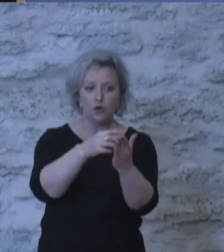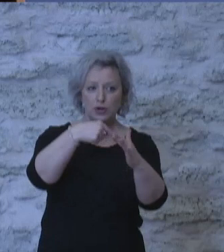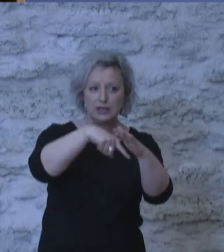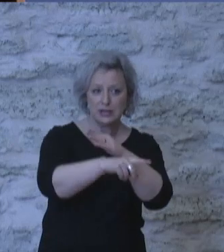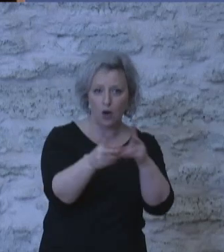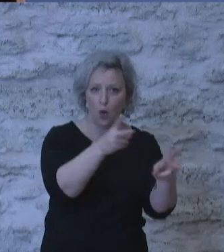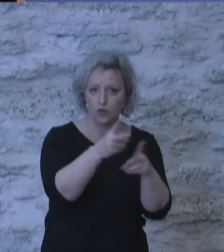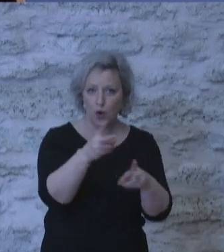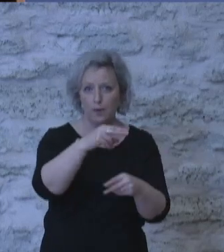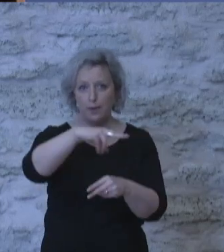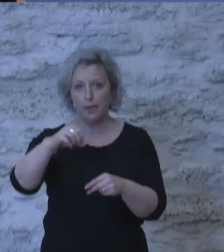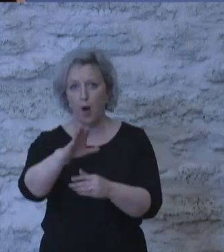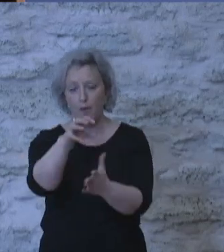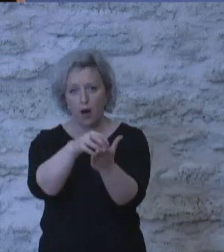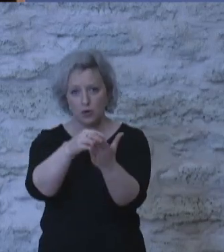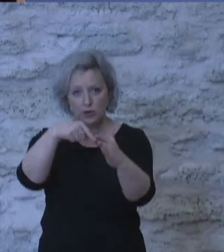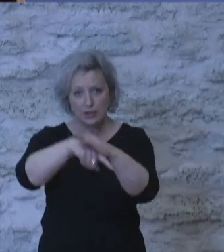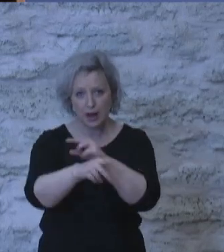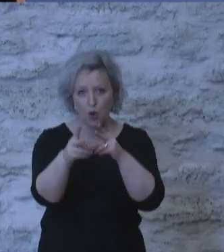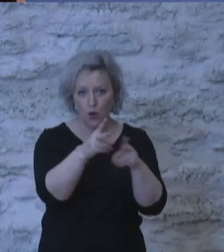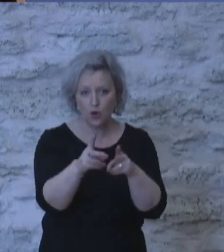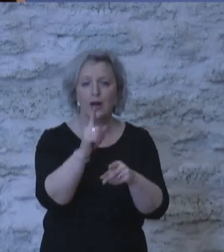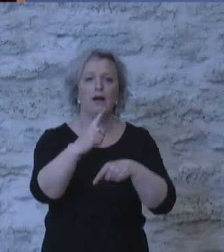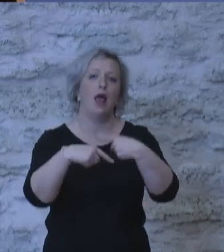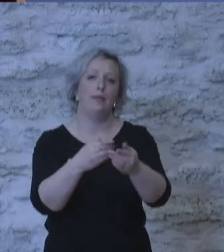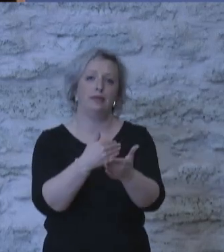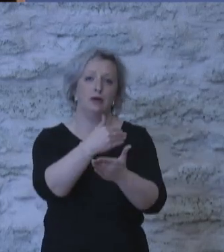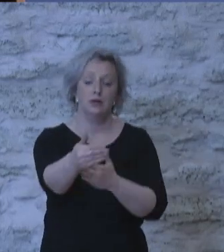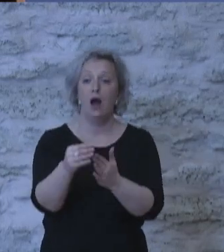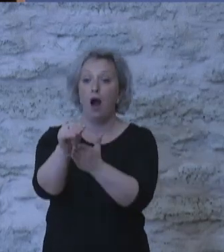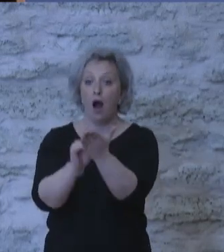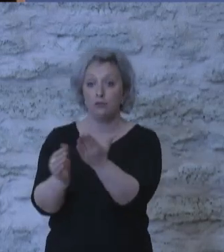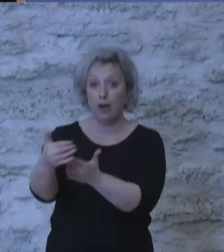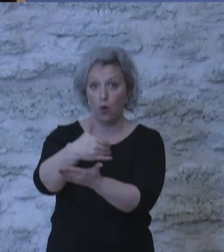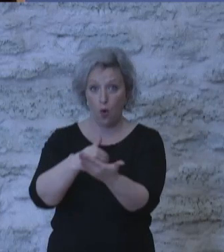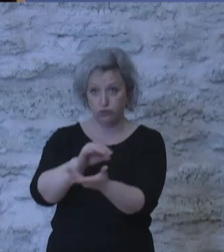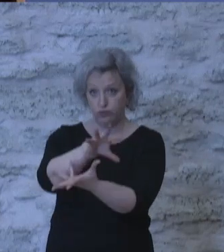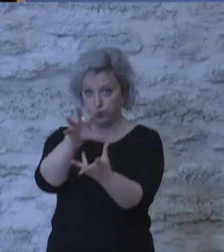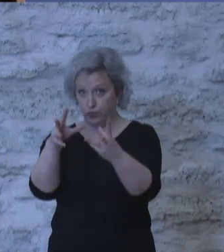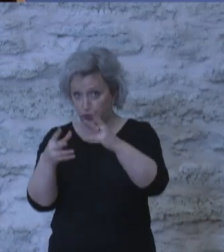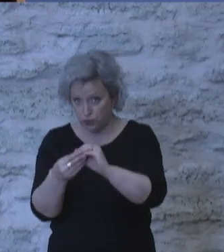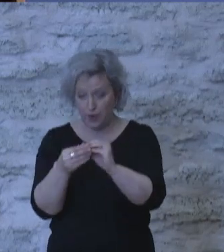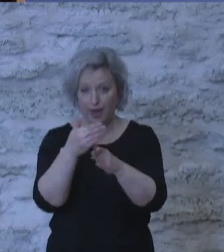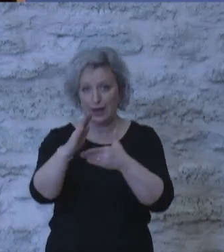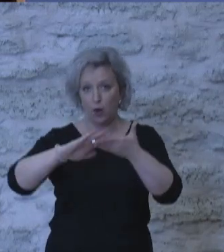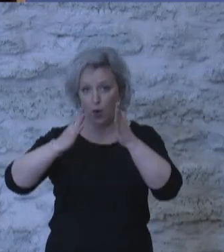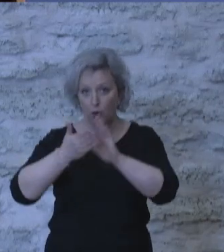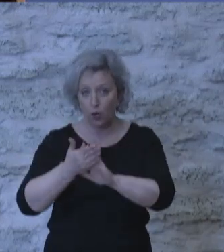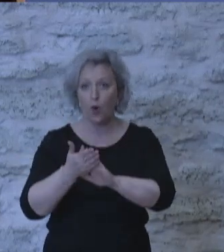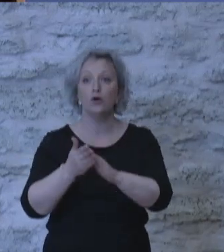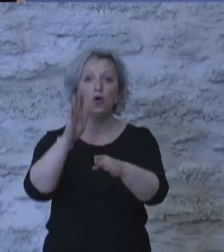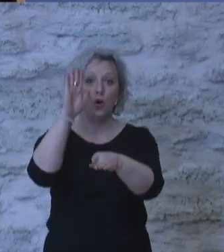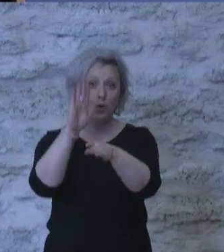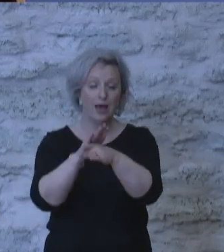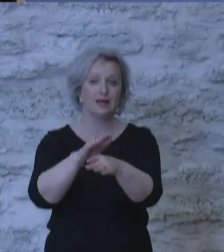toimivad jätkuvalt. Andme kogus saavad andmed tuleb eri olukorralise ülesande